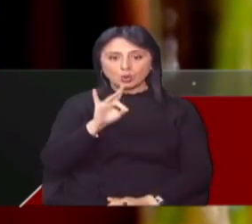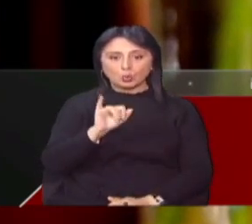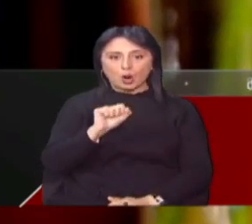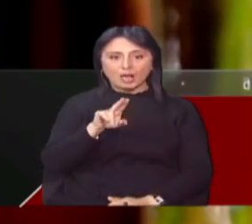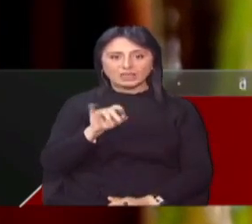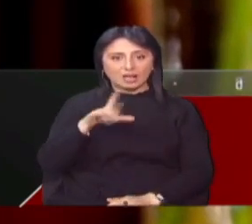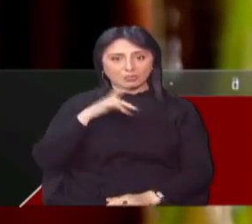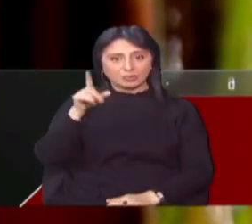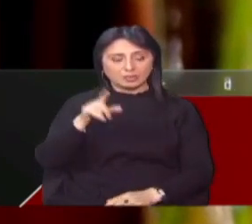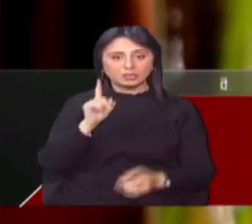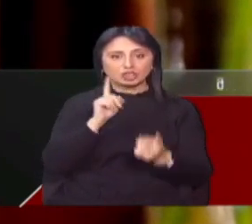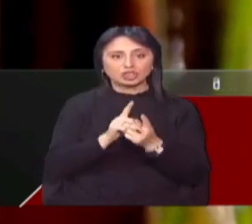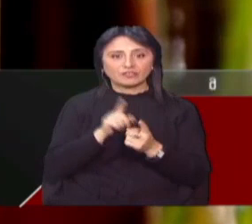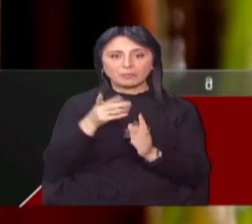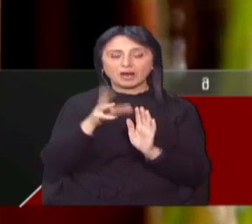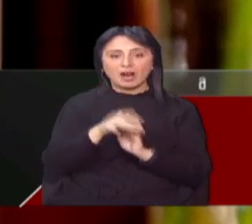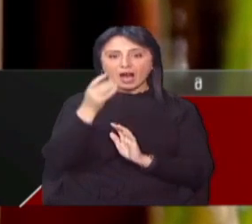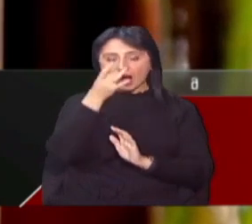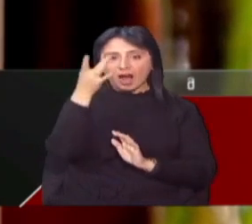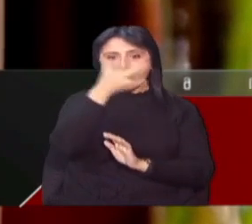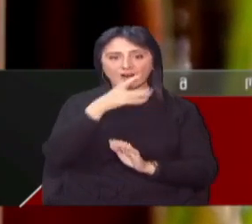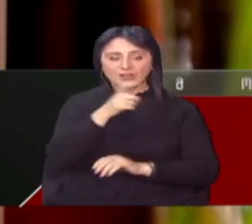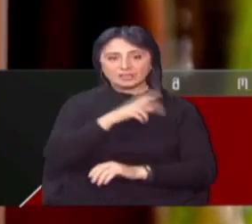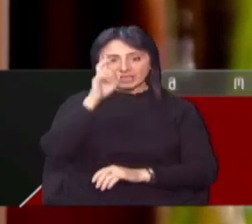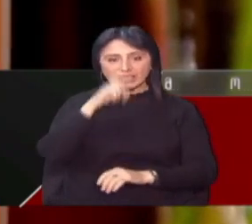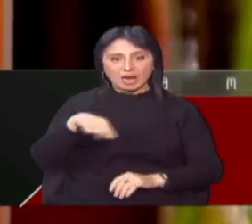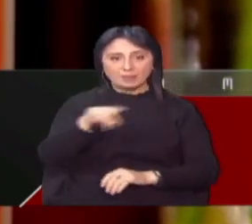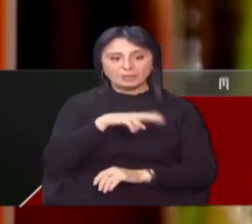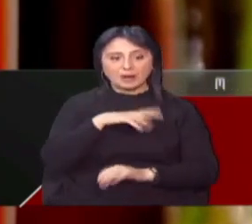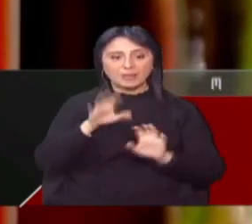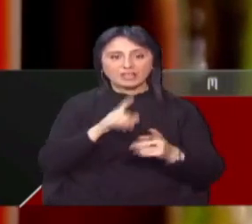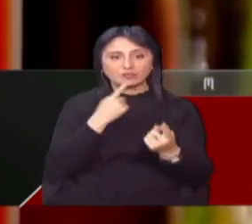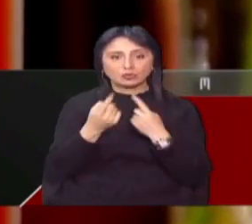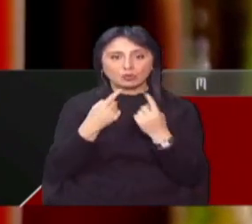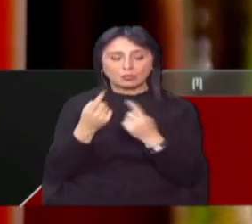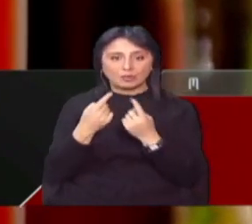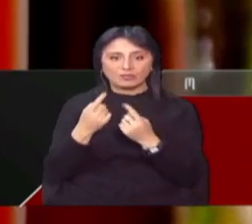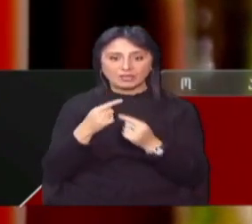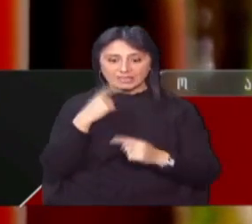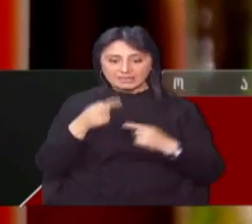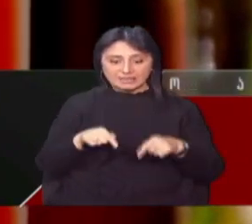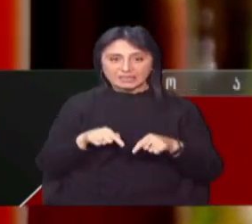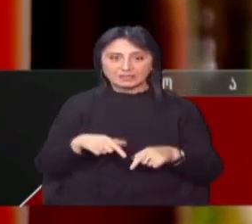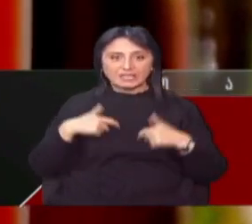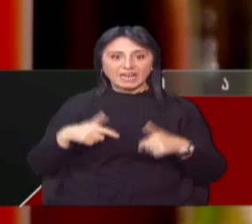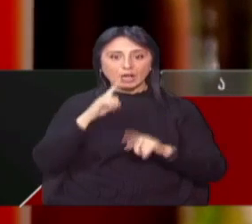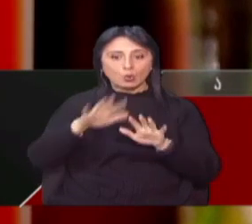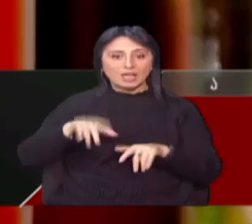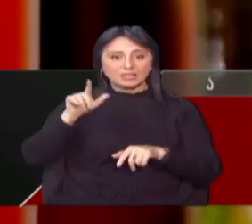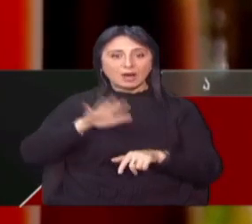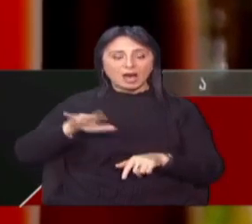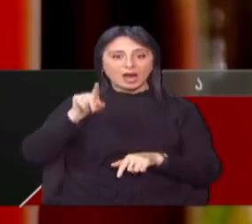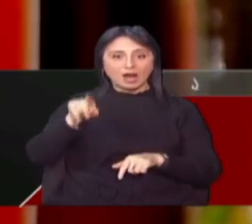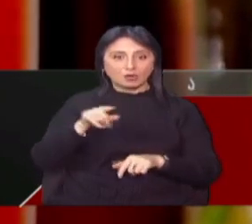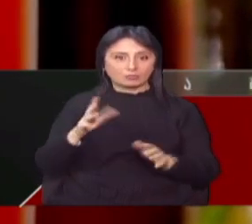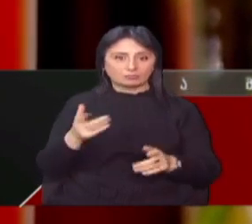როდესაც შევხვდით მათ შორის აფრიკის წევრი სახელმწიფოების პარლამენტის თავმჯდომარეებს, წელს გენერალურ ასამბლეაზე, გაეროს